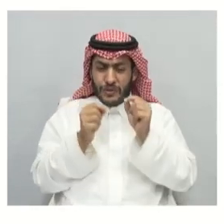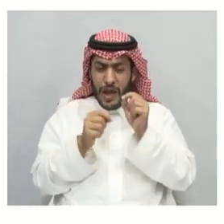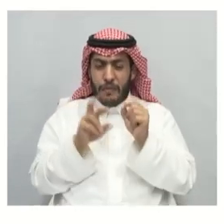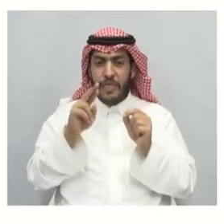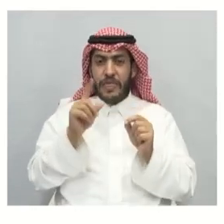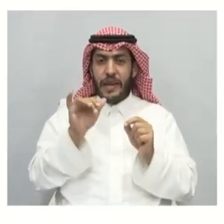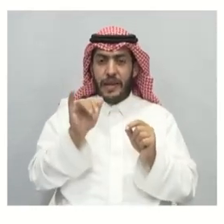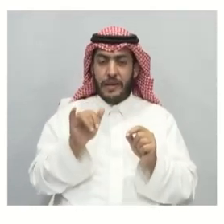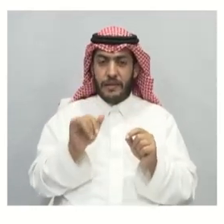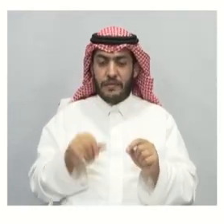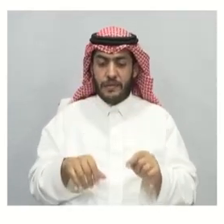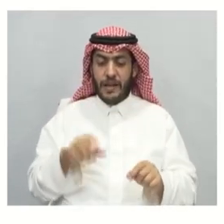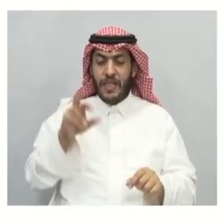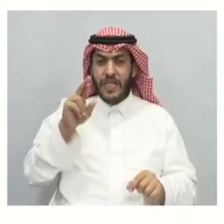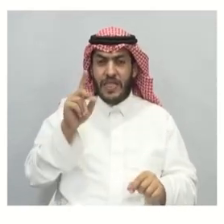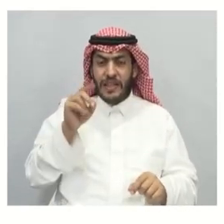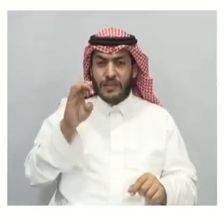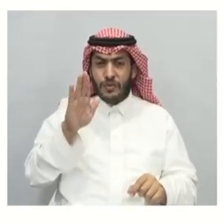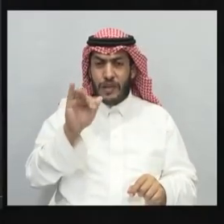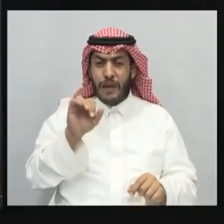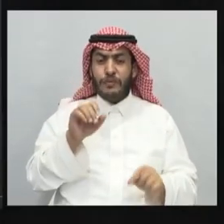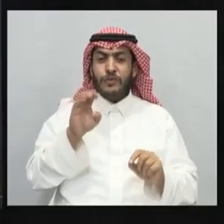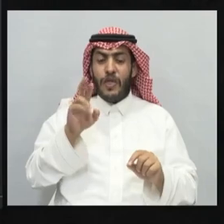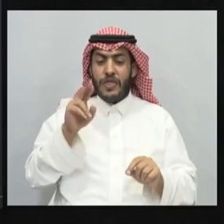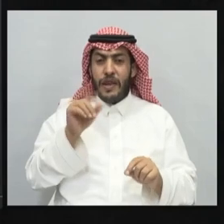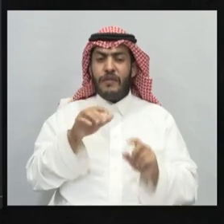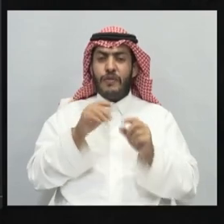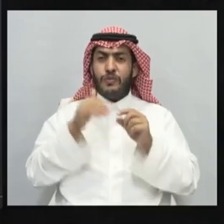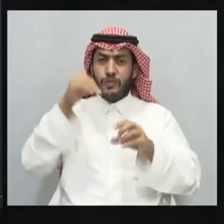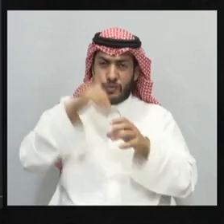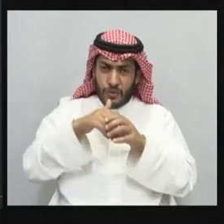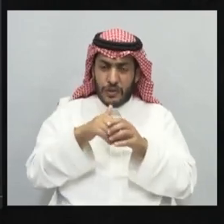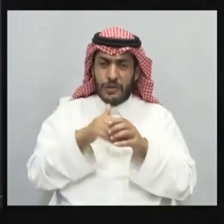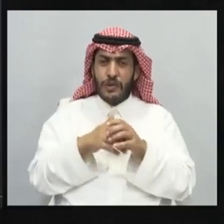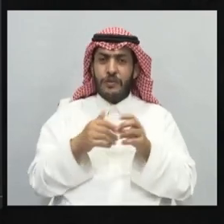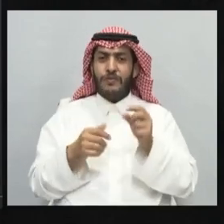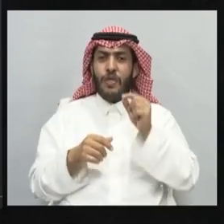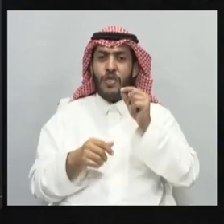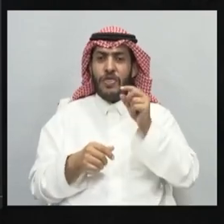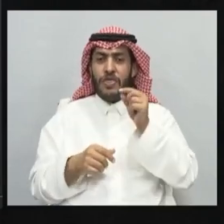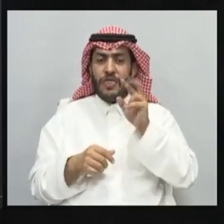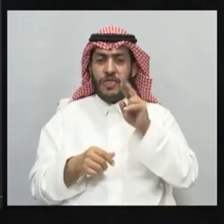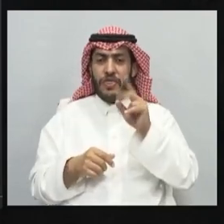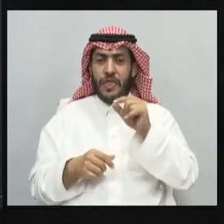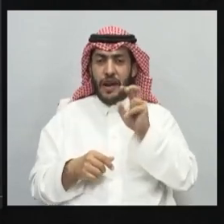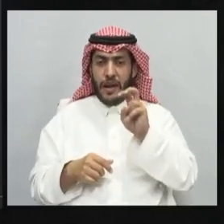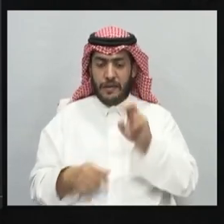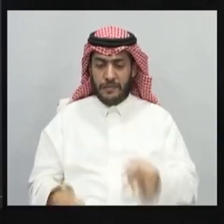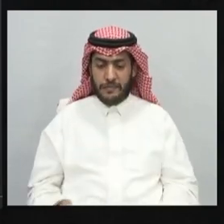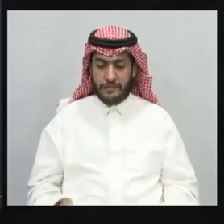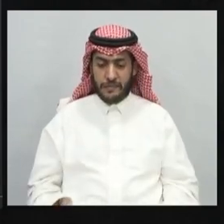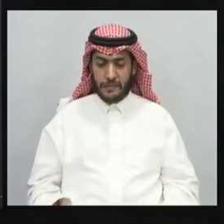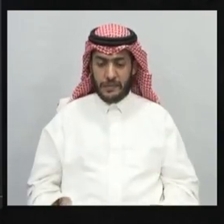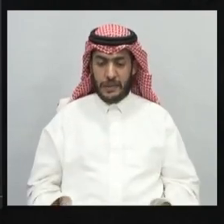ذري لما اقول ذري او جسيم ذري معناته الجسيم موجود في الذره جسيم موجود في الذره فكلمه ذري